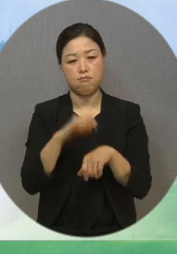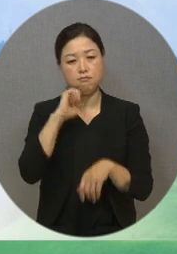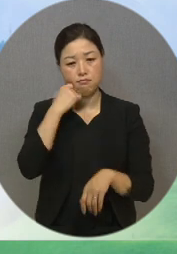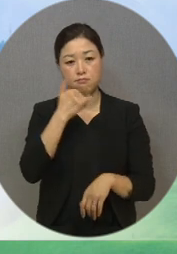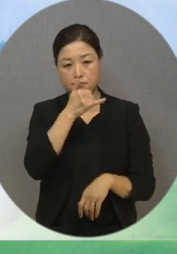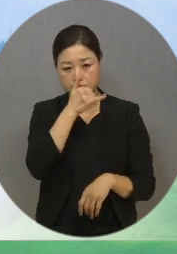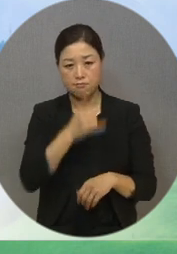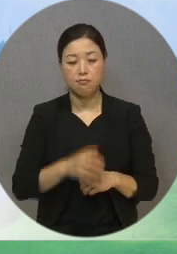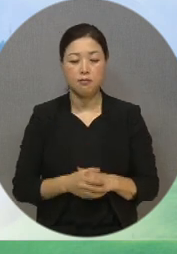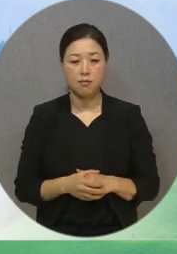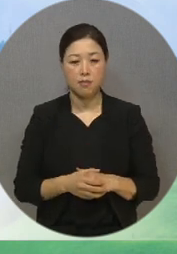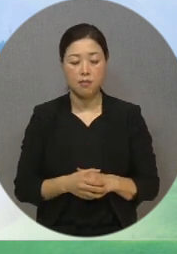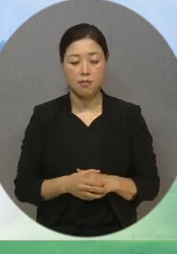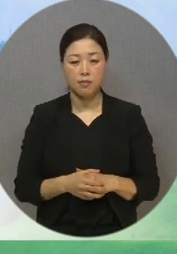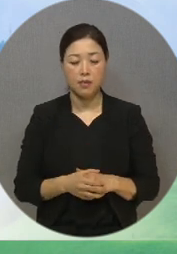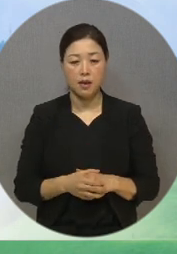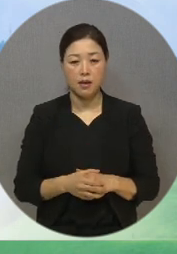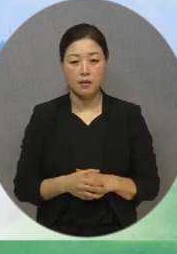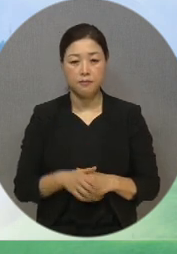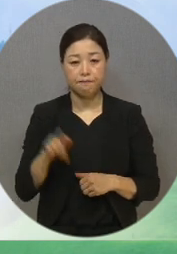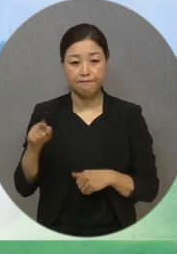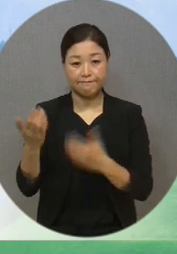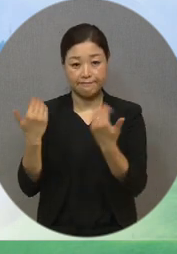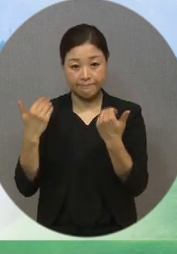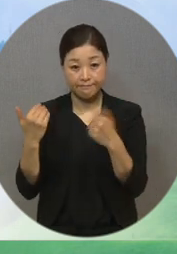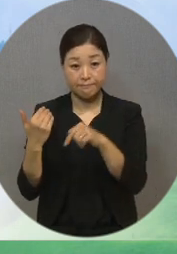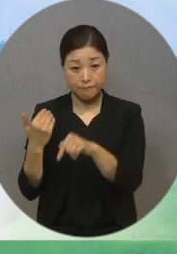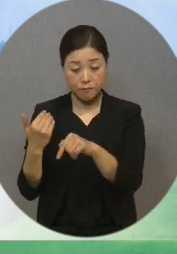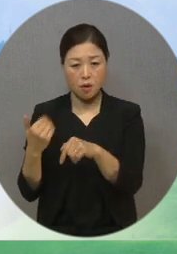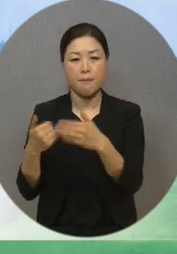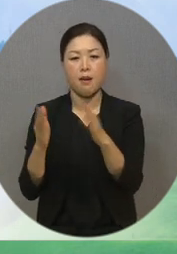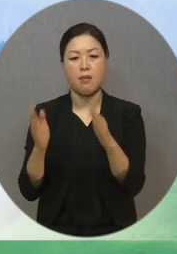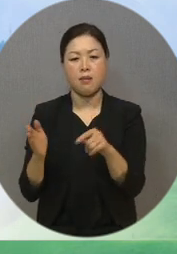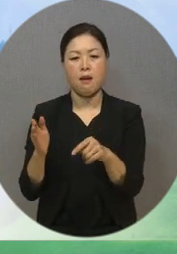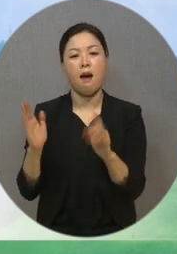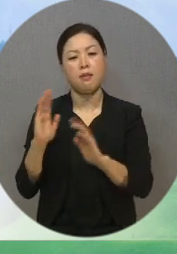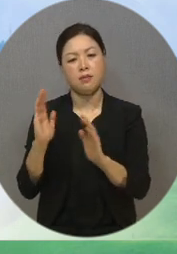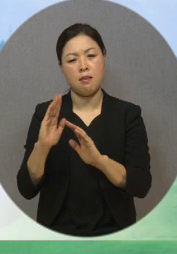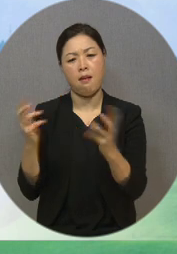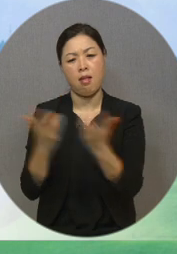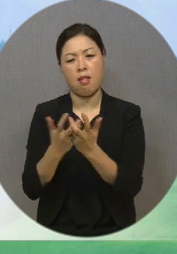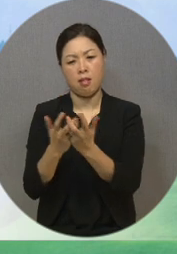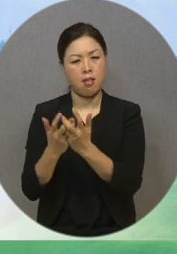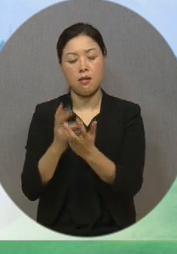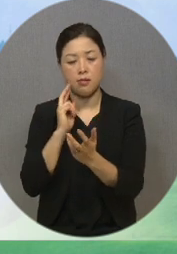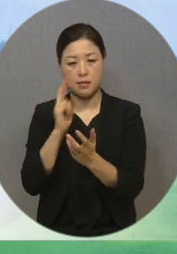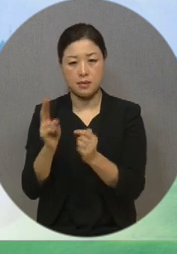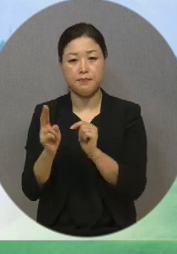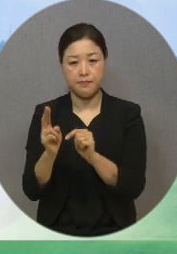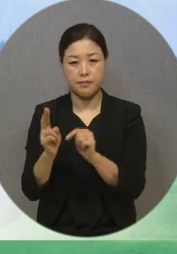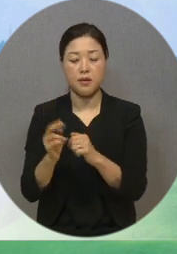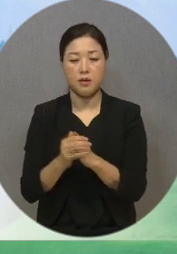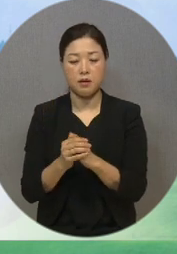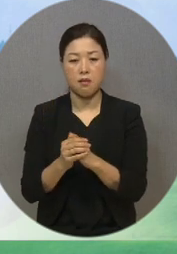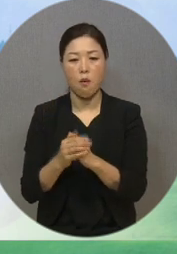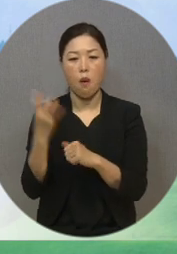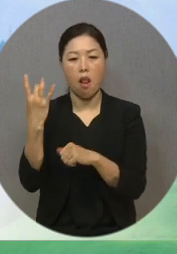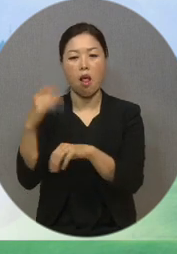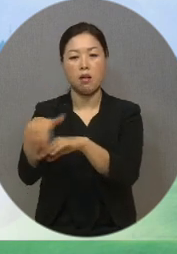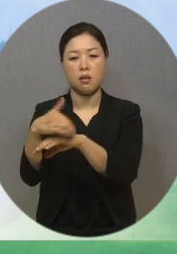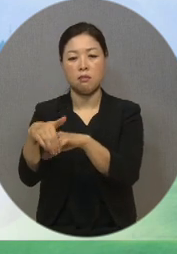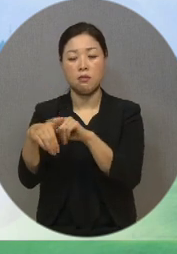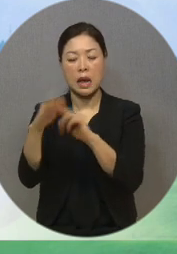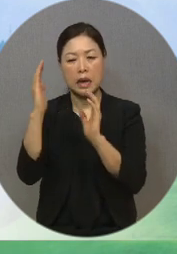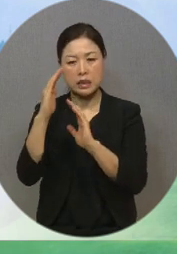어려움이 있었습니다. 그리고 배정된 학교에 과밀 문제까지 겹쳐서 기존의 학생들의 학습권